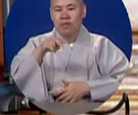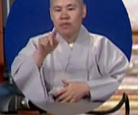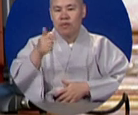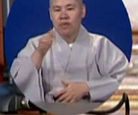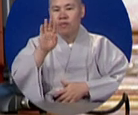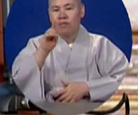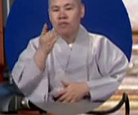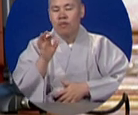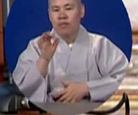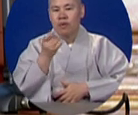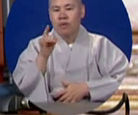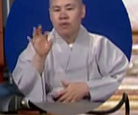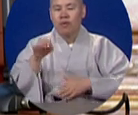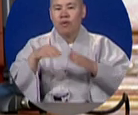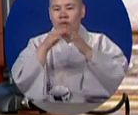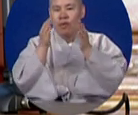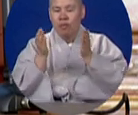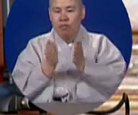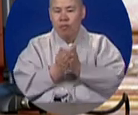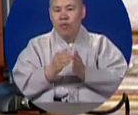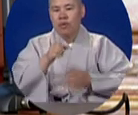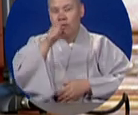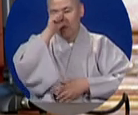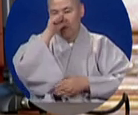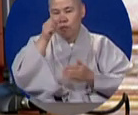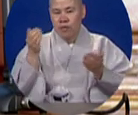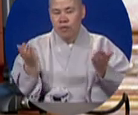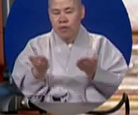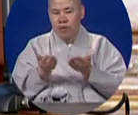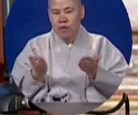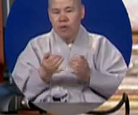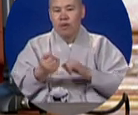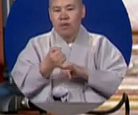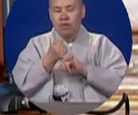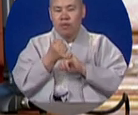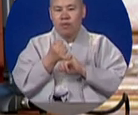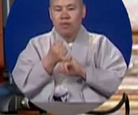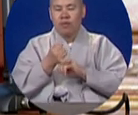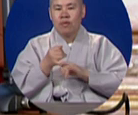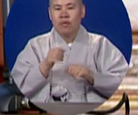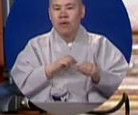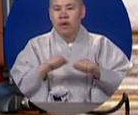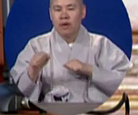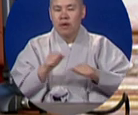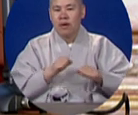온갖 선은 밭들어 행하라 또 하나가 뭐가 있죠